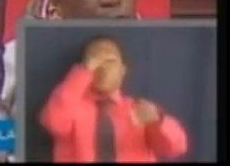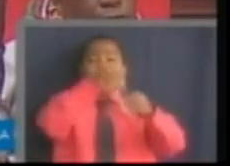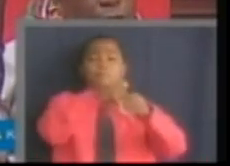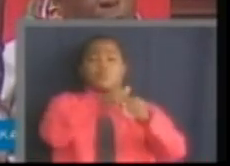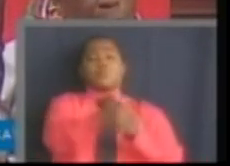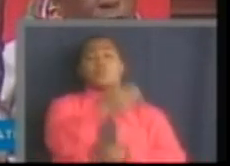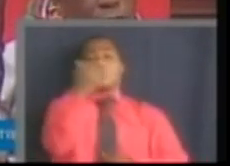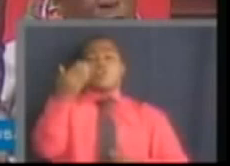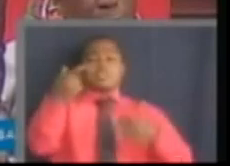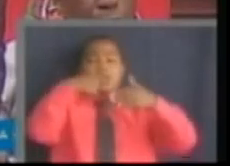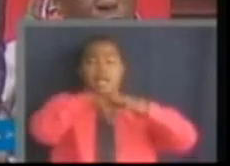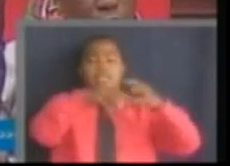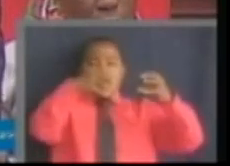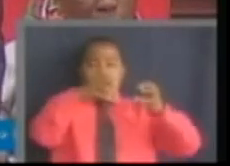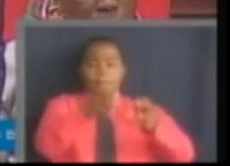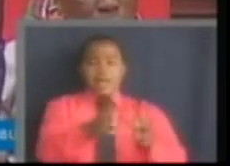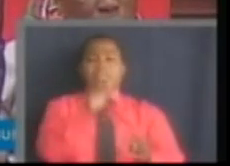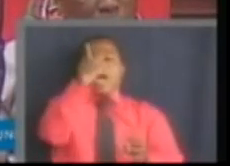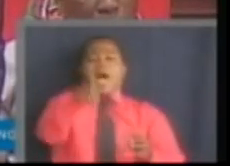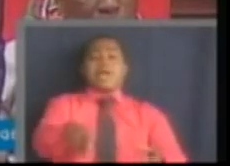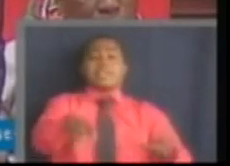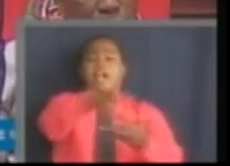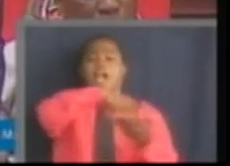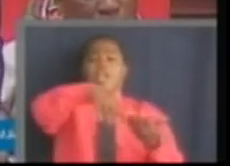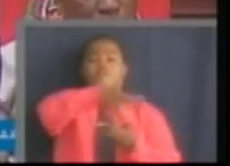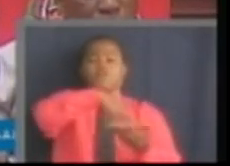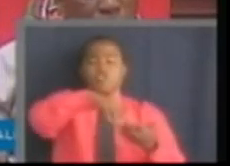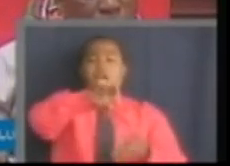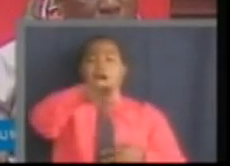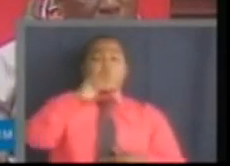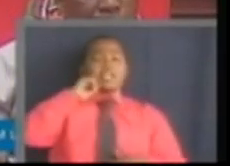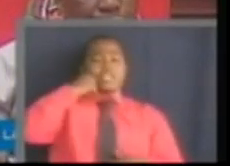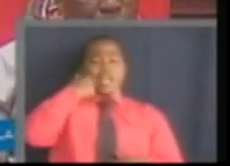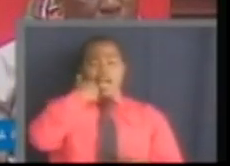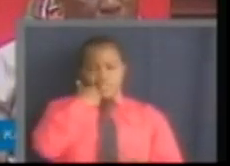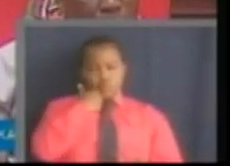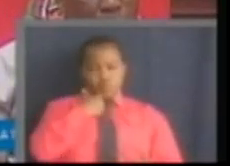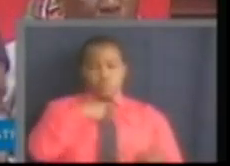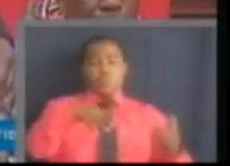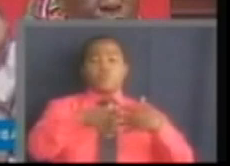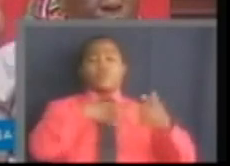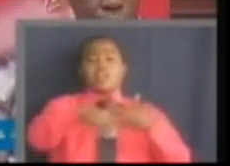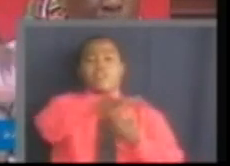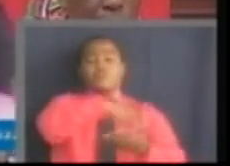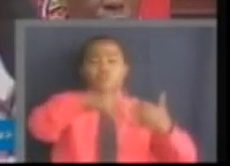kamati atakayevuruga au atakayejaribu kuvuruga mwenendo bora wa kazi na shughuli za kamati.